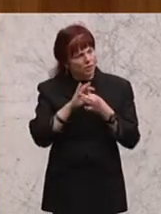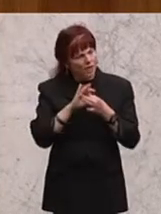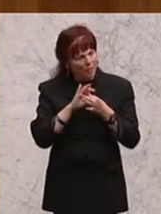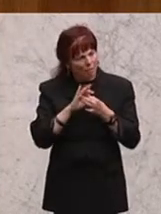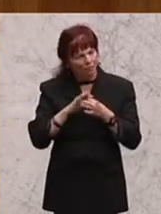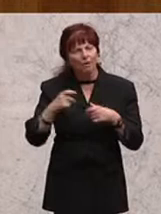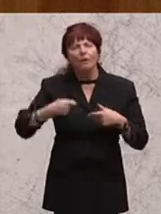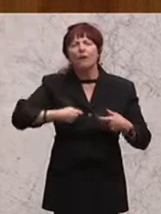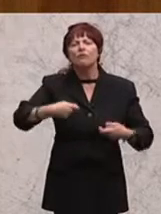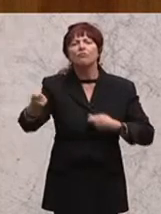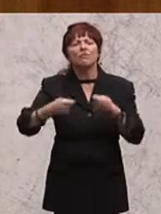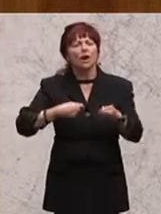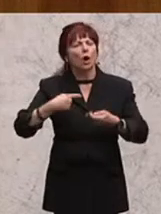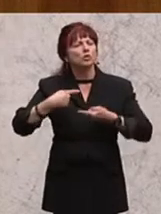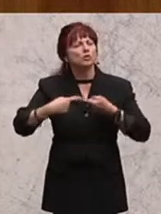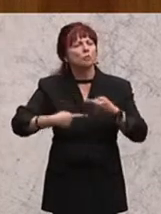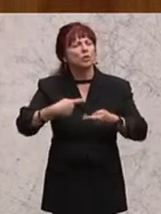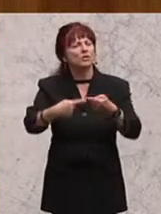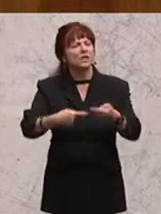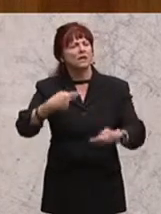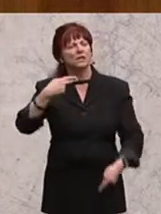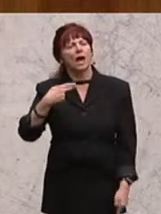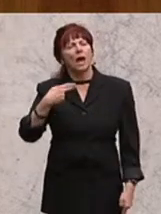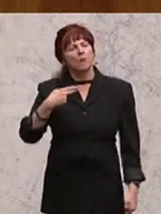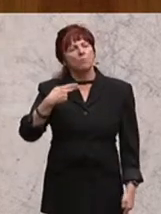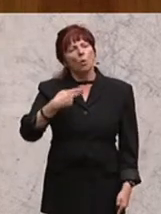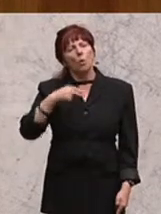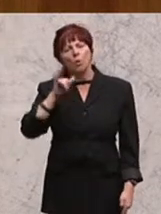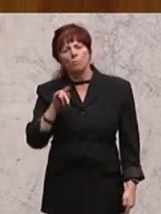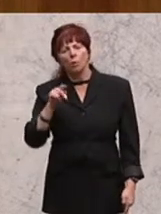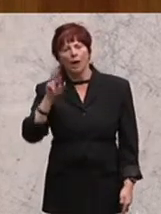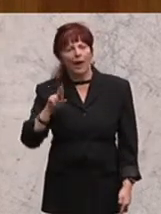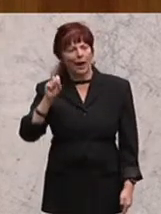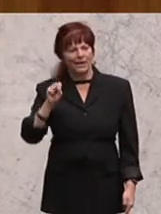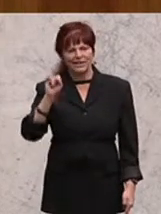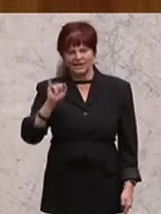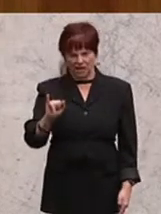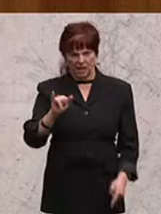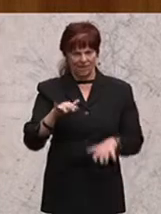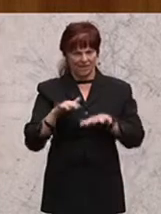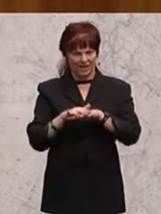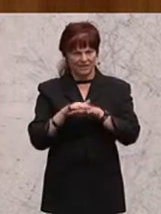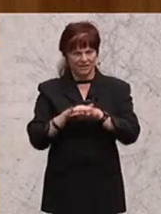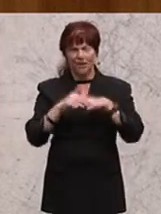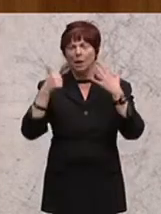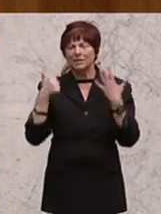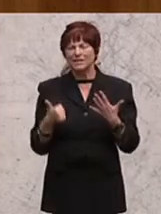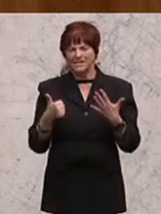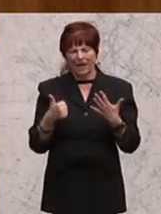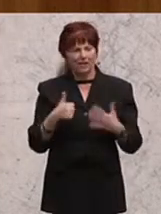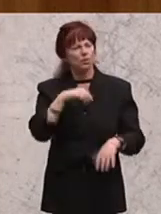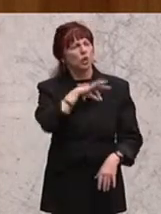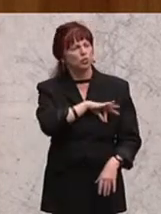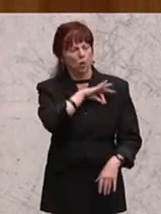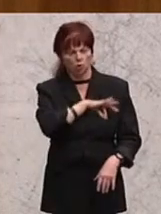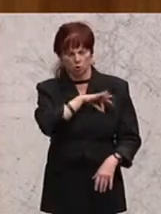Verkaufsprozess dieses Hypo-RCI-Netzwerks ist ja mit den 6 Töchtern in Südosteuropa noch